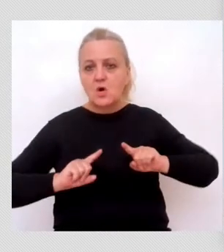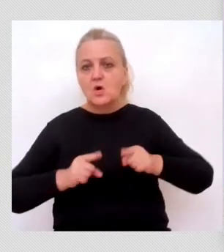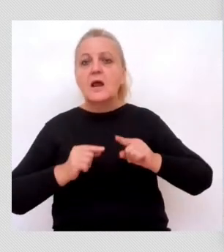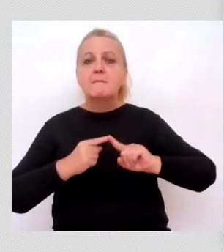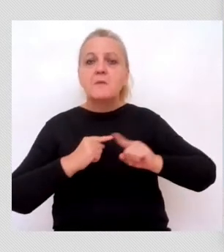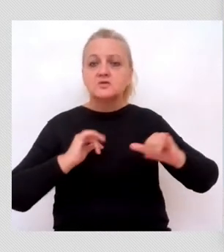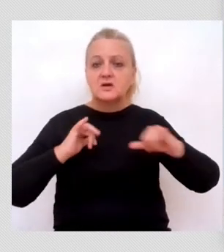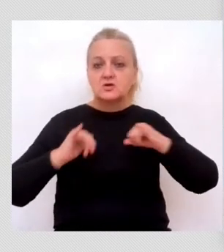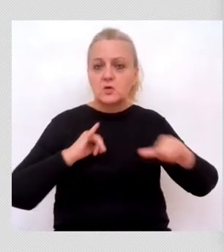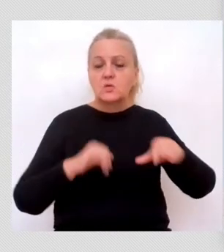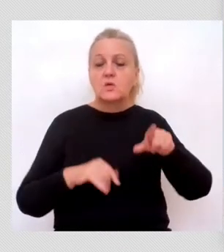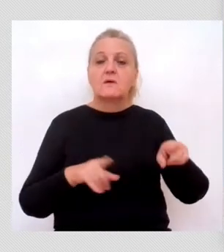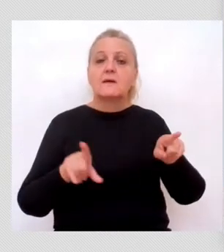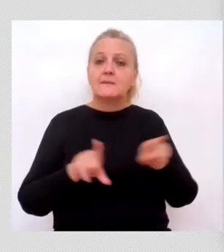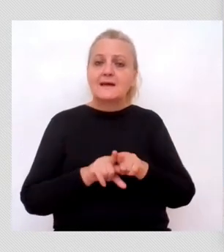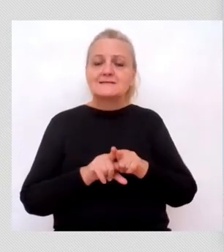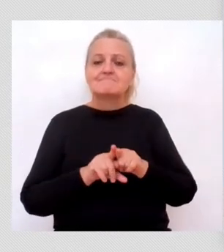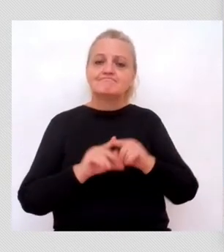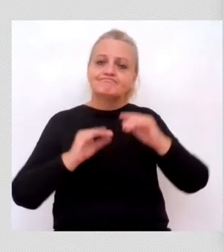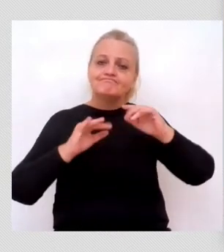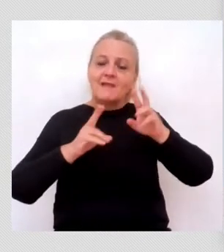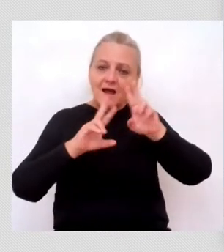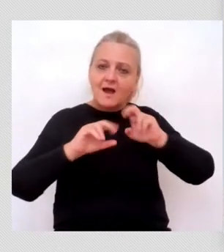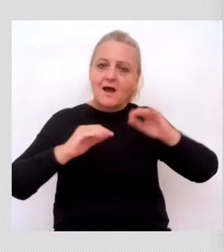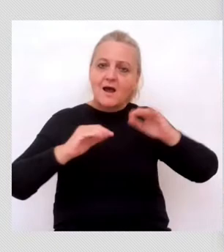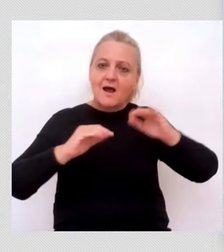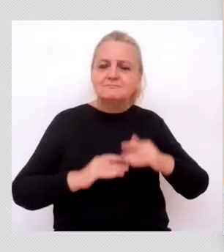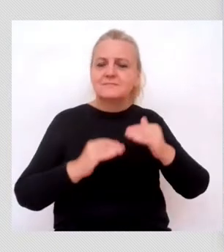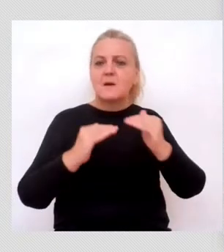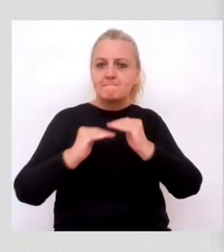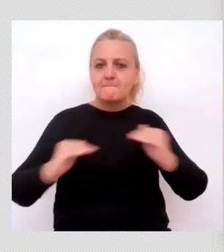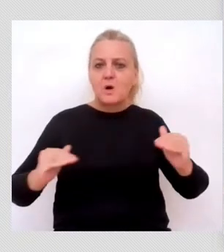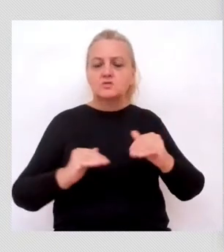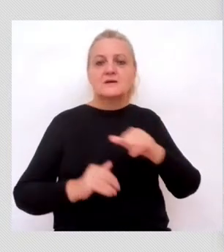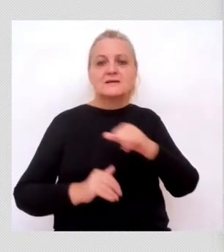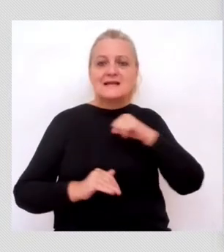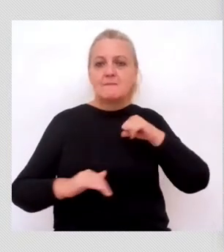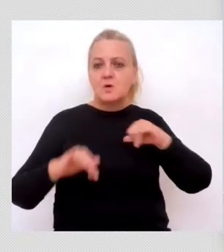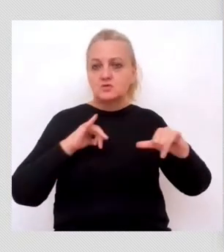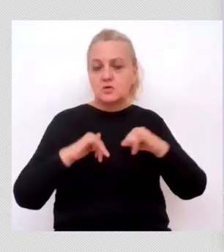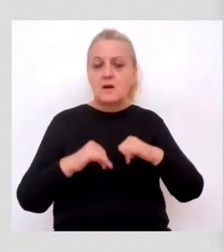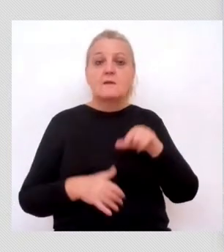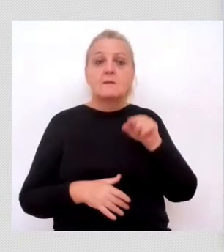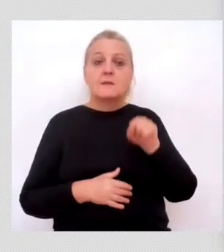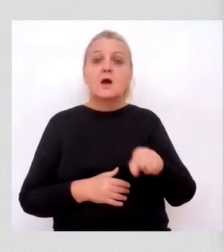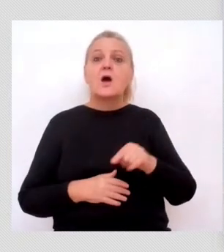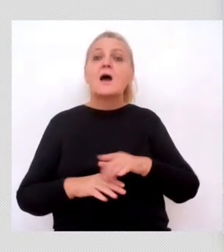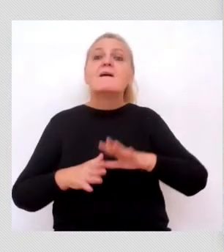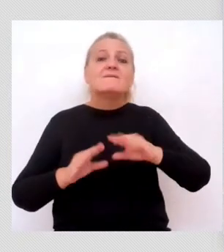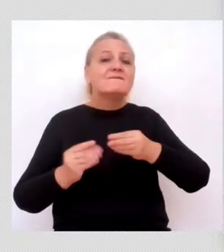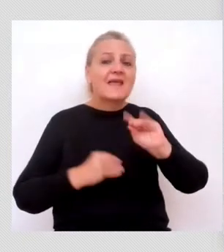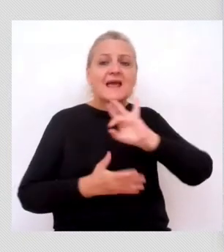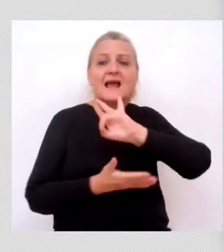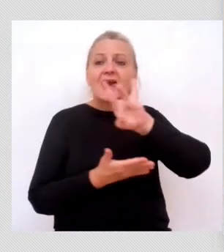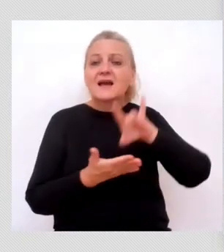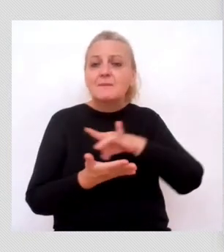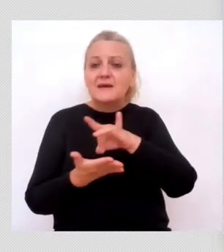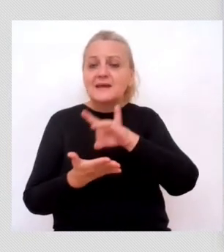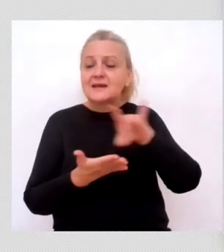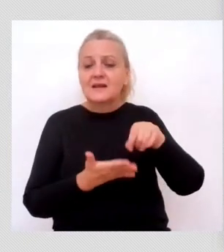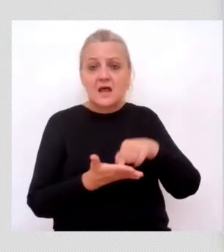też zejścia niżej na szczeble samorządowe, w szczególności szczebel gminny, bo to tam jest ulokowane najwięcej